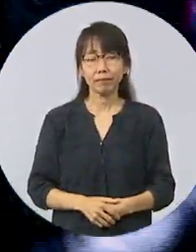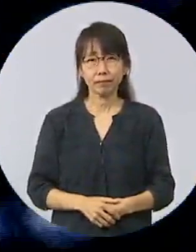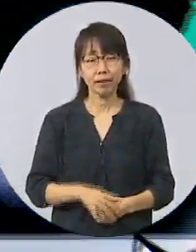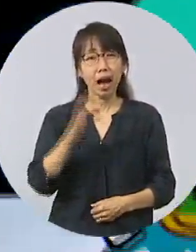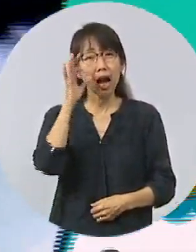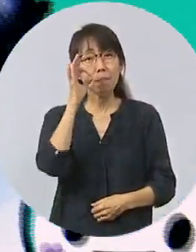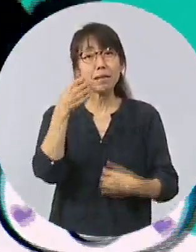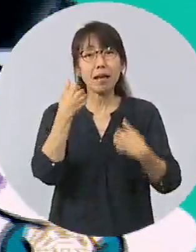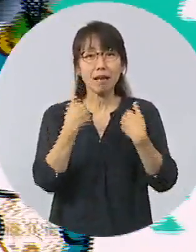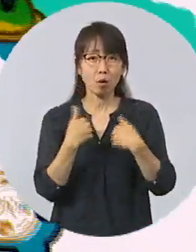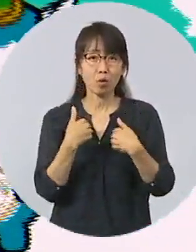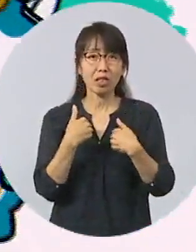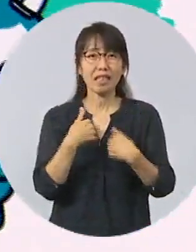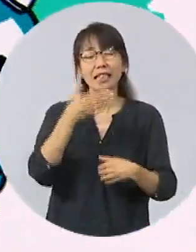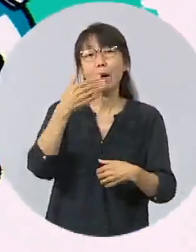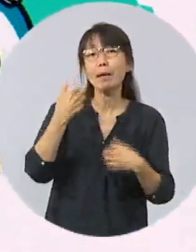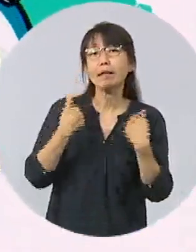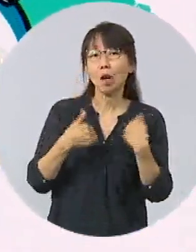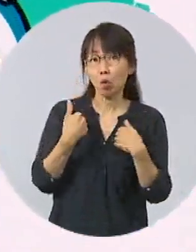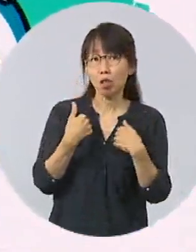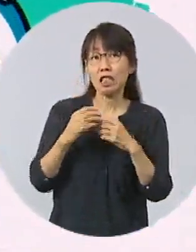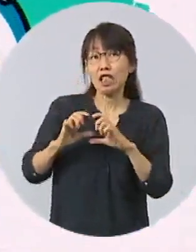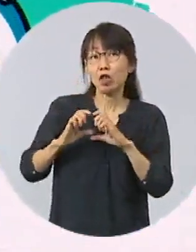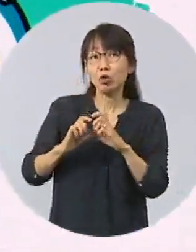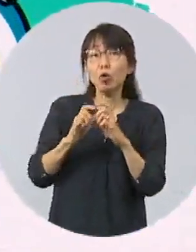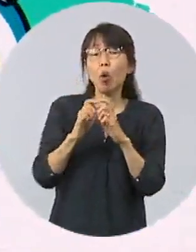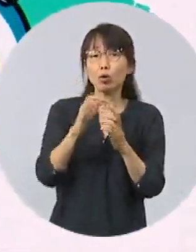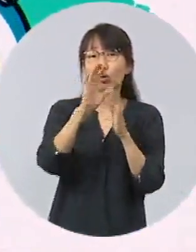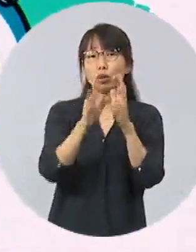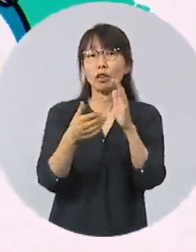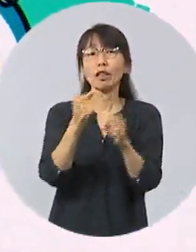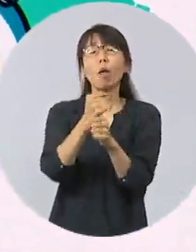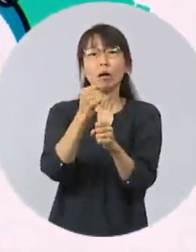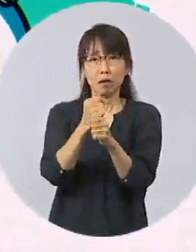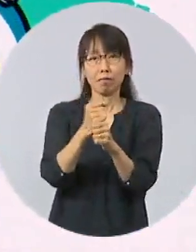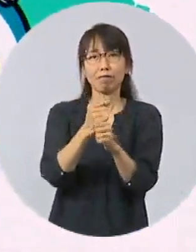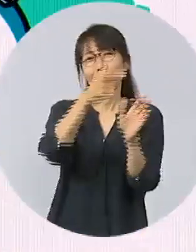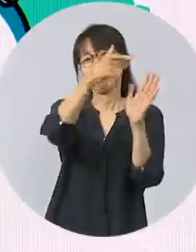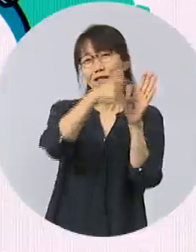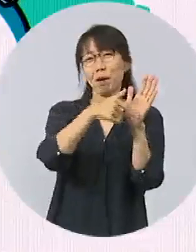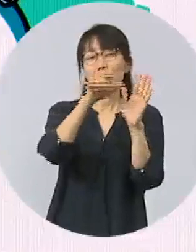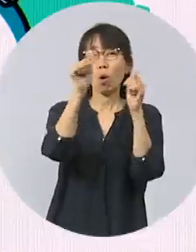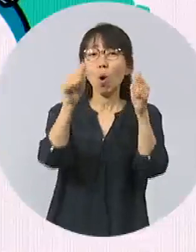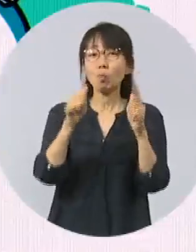見て楽しい、食べて楽しい、キュンとする藤沢さんの農水産物